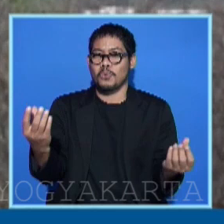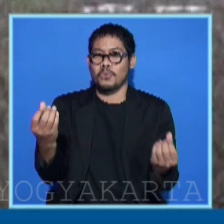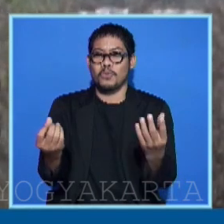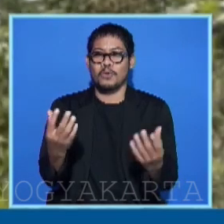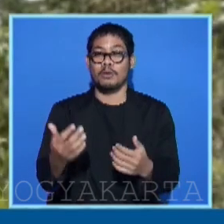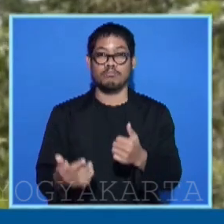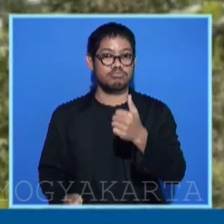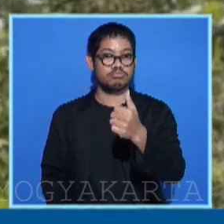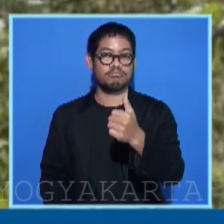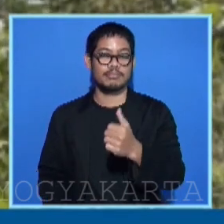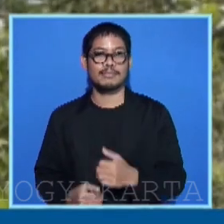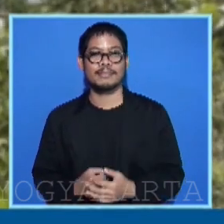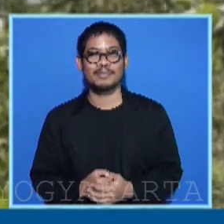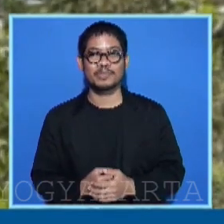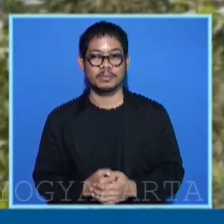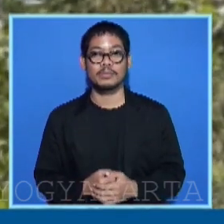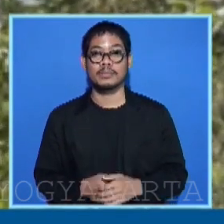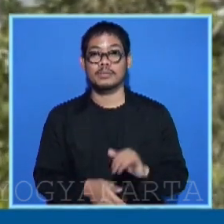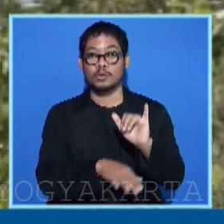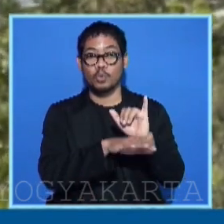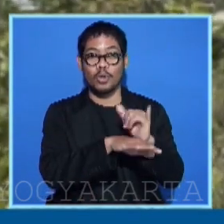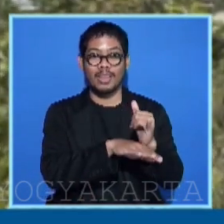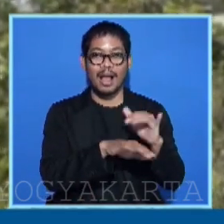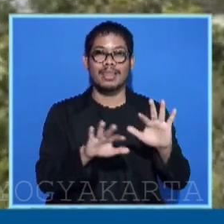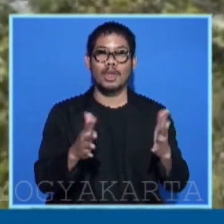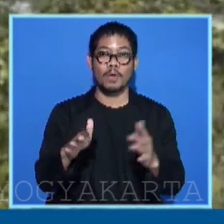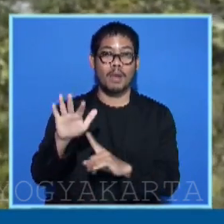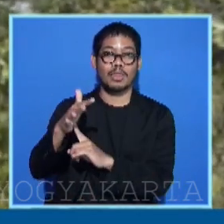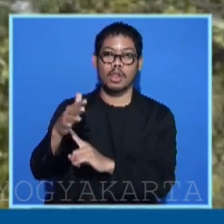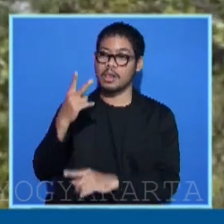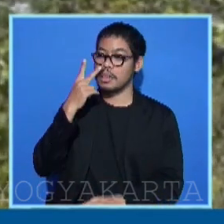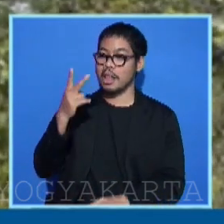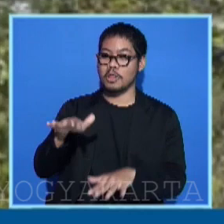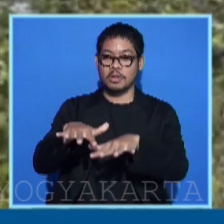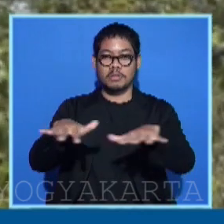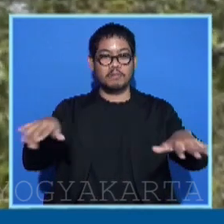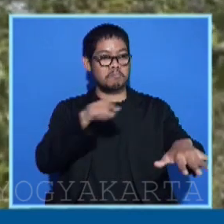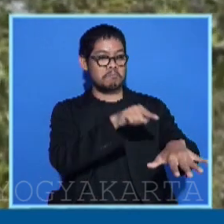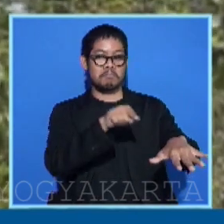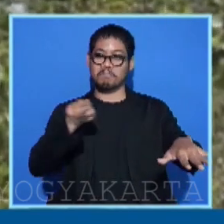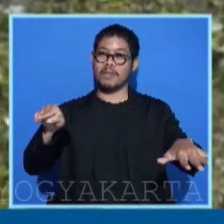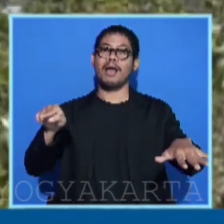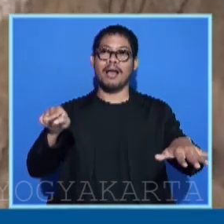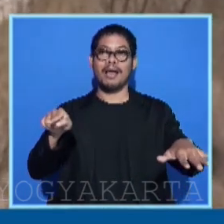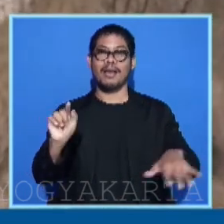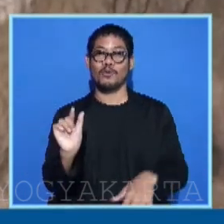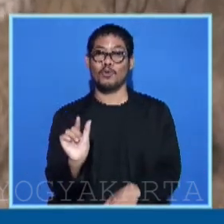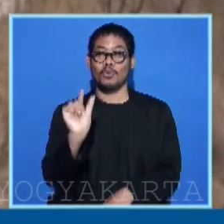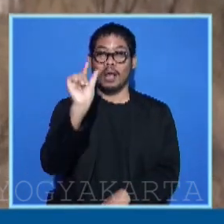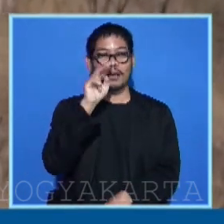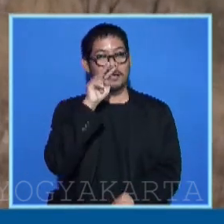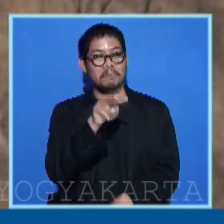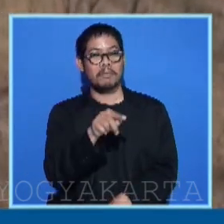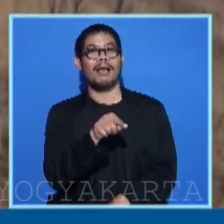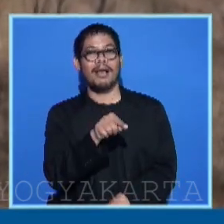Wiwit saking kito ngayogyakarta menopati Nikita Bantul Ugi sagetipun pirsani wonten sesawangan